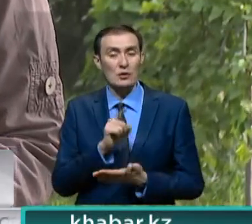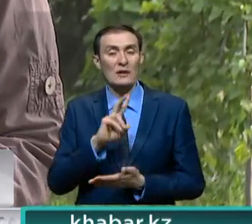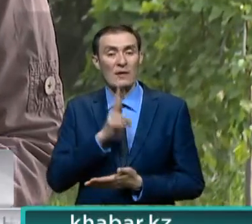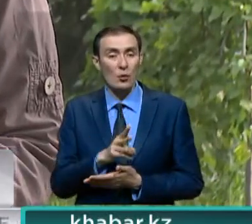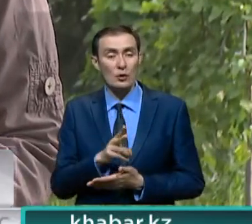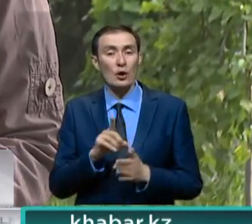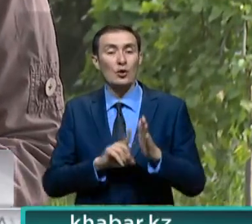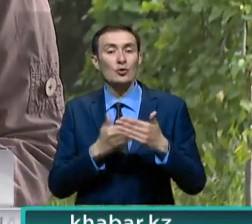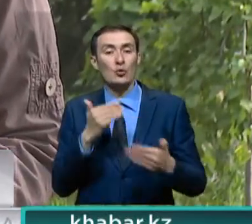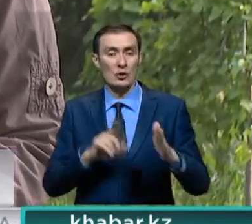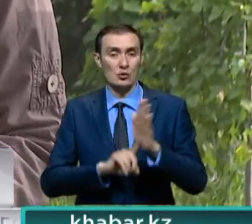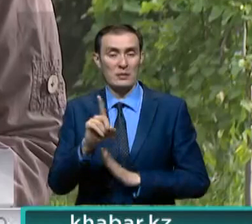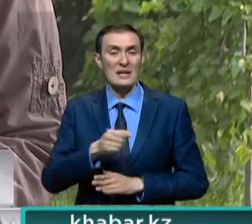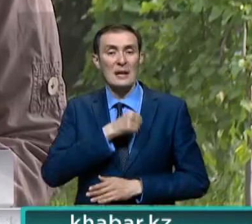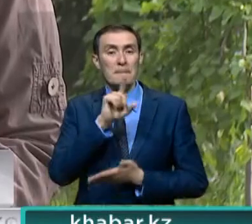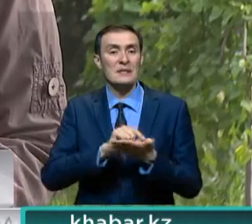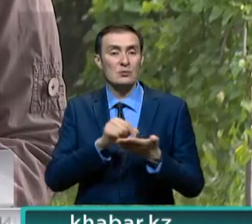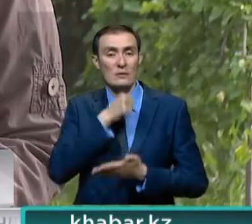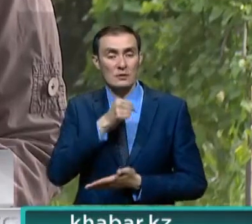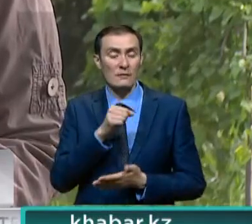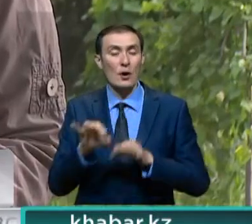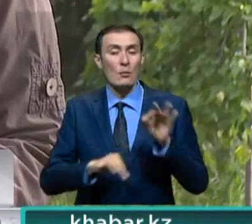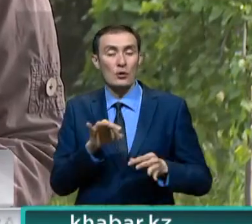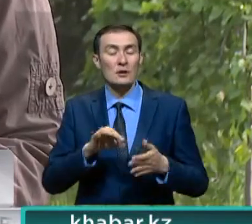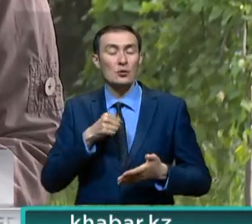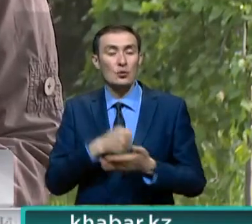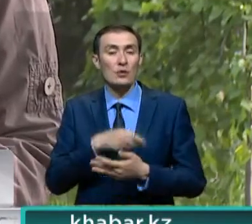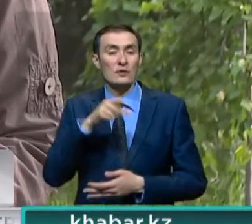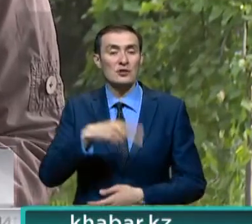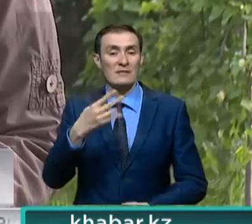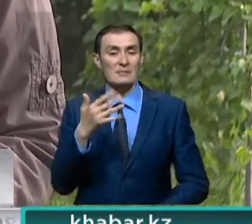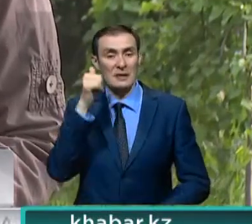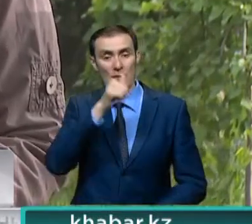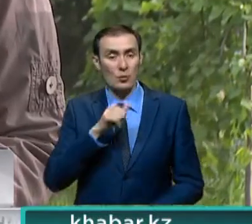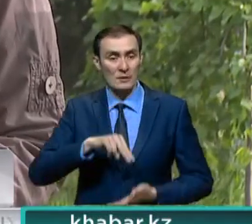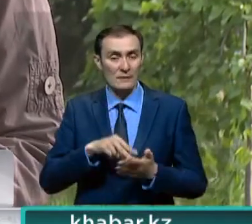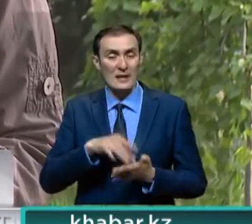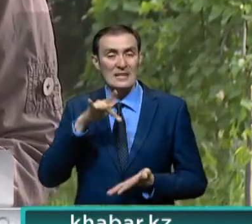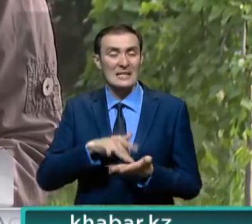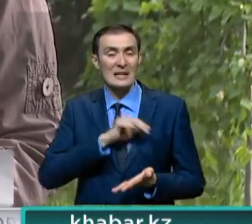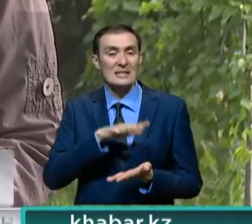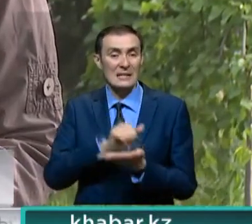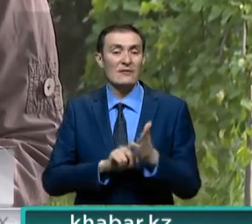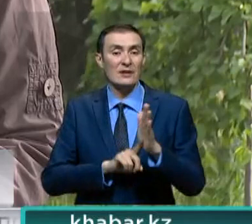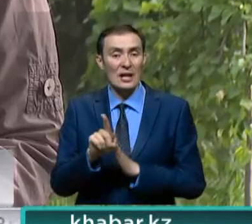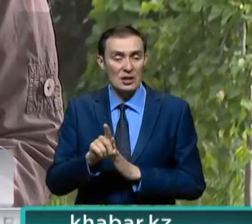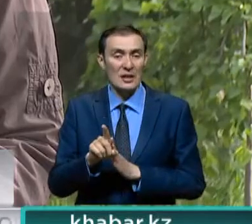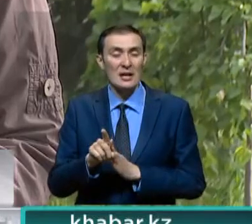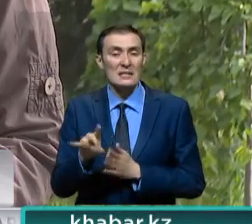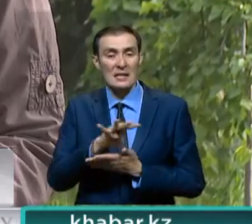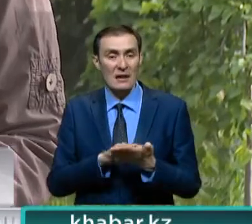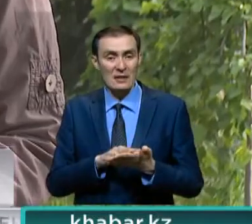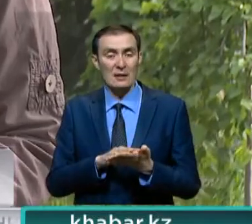до наступления пенсионного возраста. Новый проект рассчитан до 2025 года. В центрах занятости уже начали обрабатывать